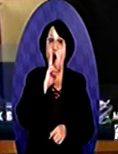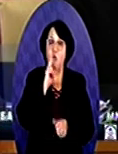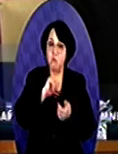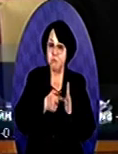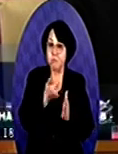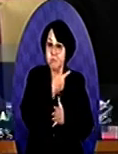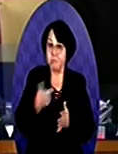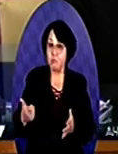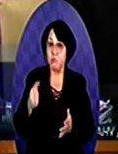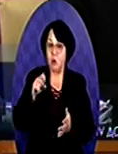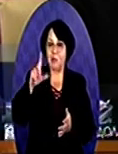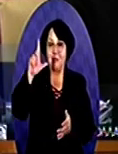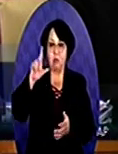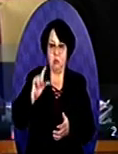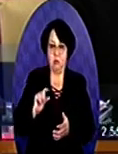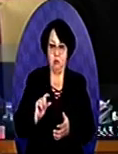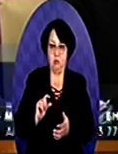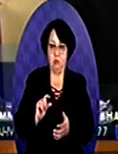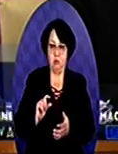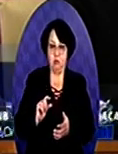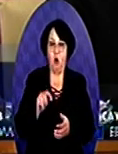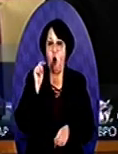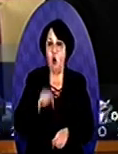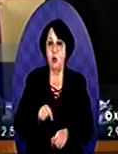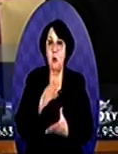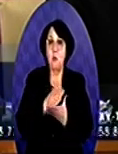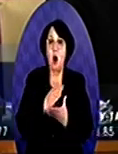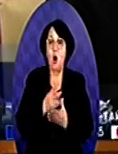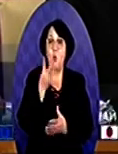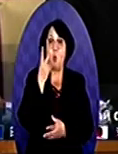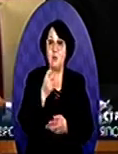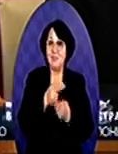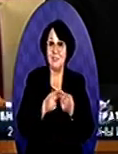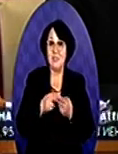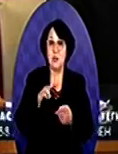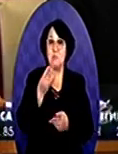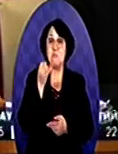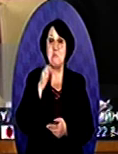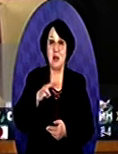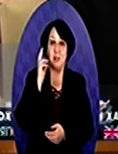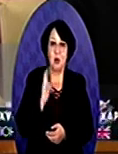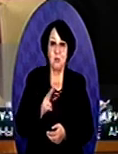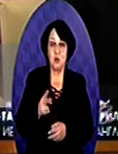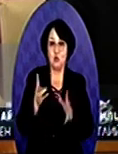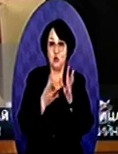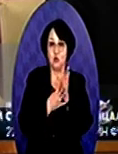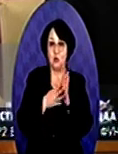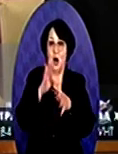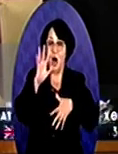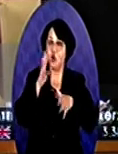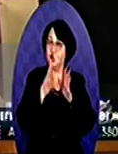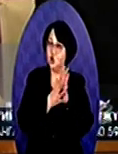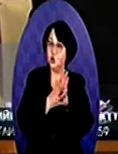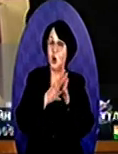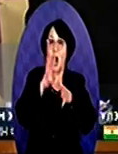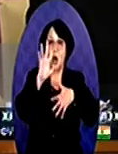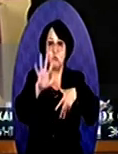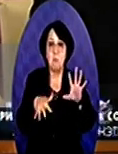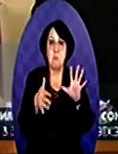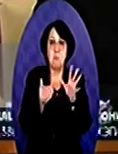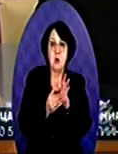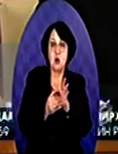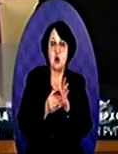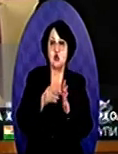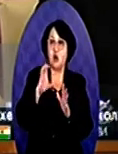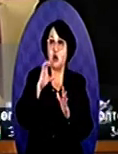хасагдана. А одоо байгаа тарифаар Мят Хувцат компани гаргаж байгаа тариф бол 915 сая төгрөг дундаж тариф нь. А Корейн Эйр